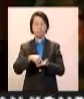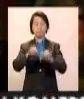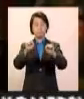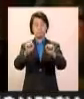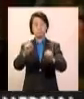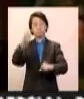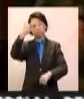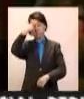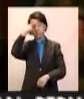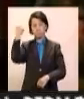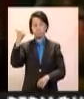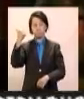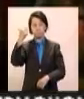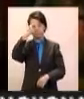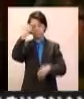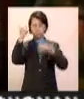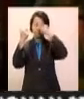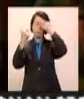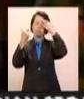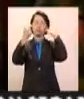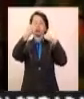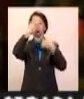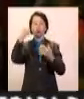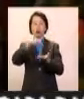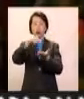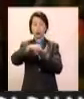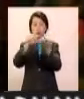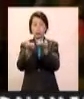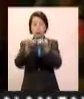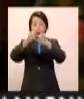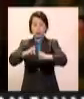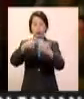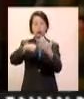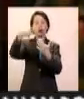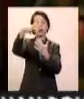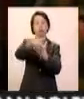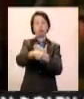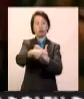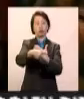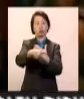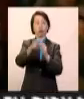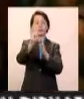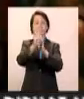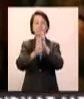oleh kerana ini adalah satu event yang berjadual.